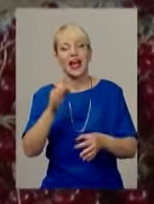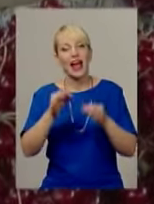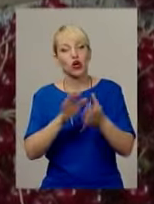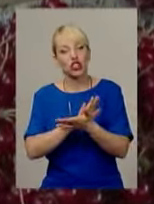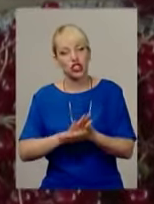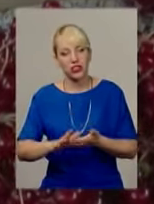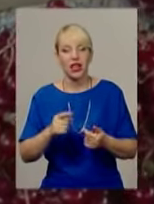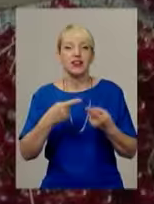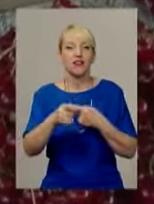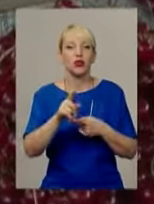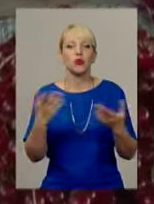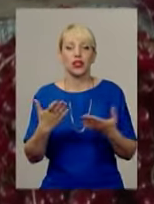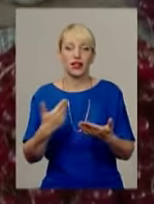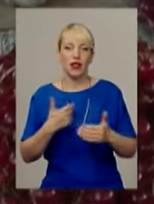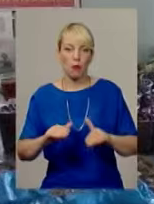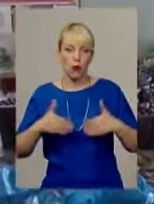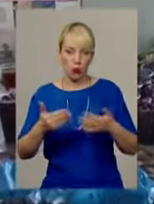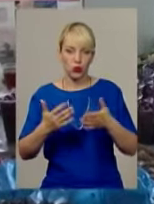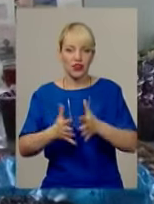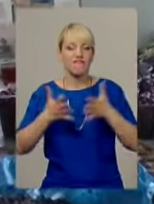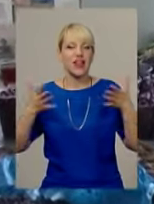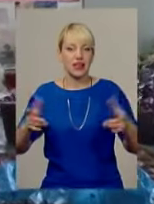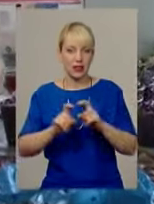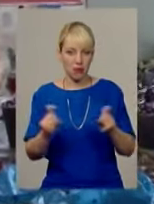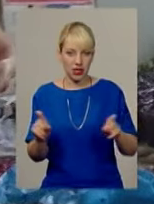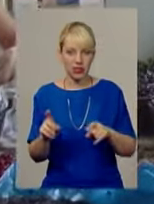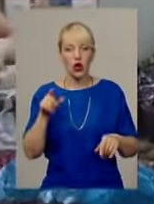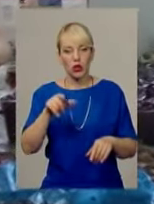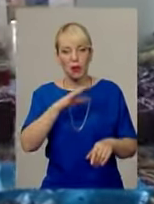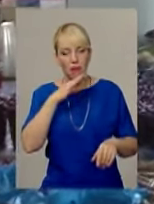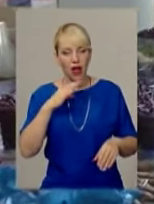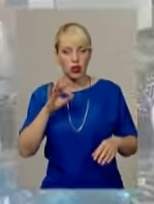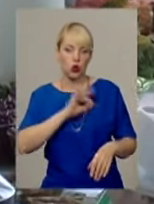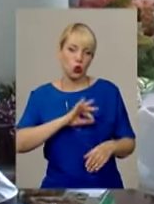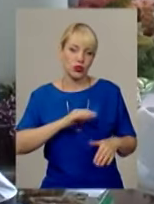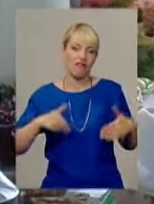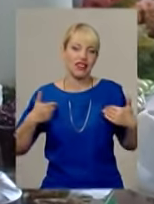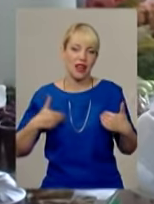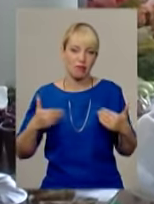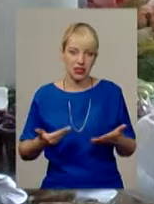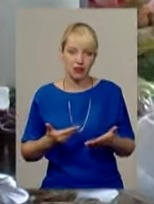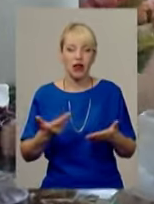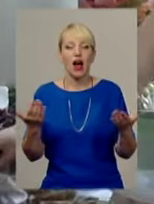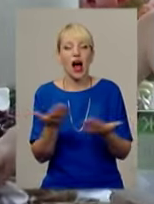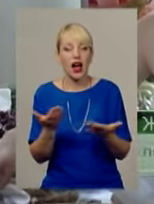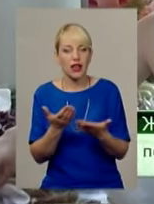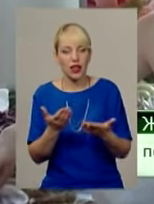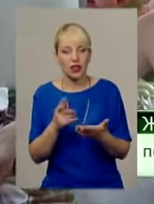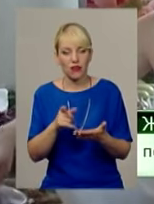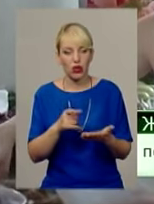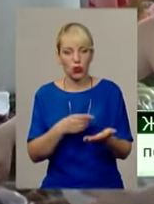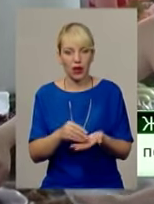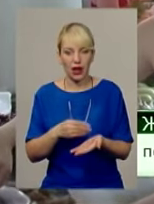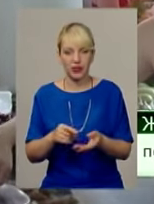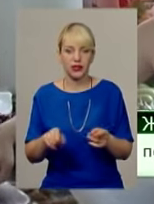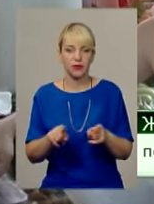відміну від тих, які нам пропонують великі магазини. У них дуже багато корисних вітамінів. А які улюблені ягоди?